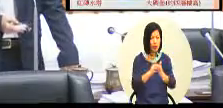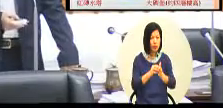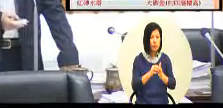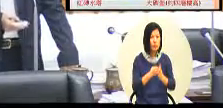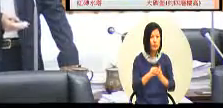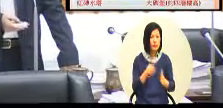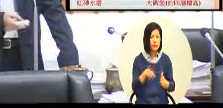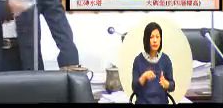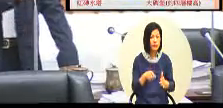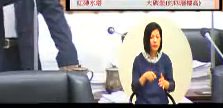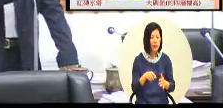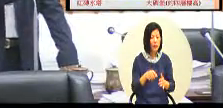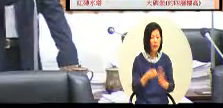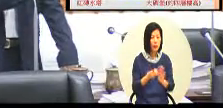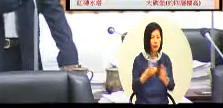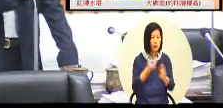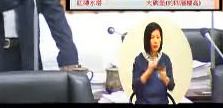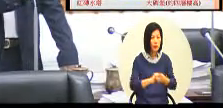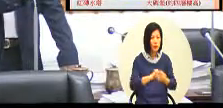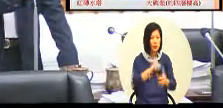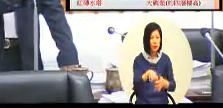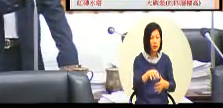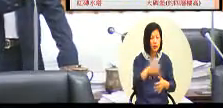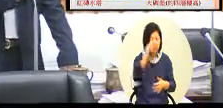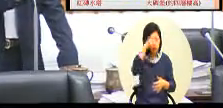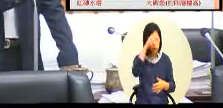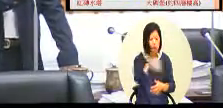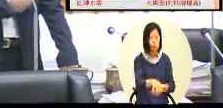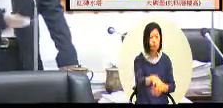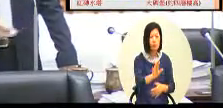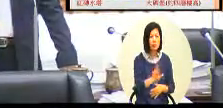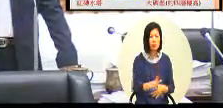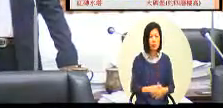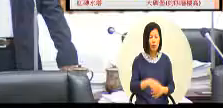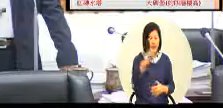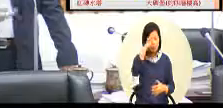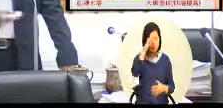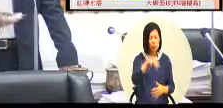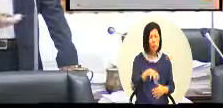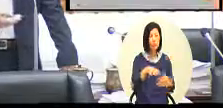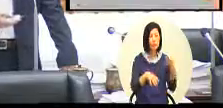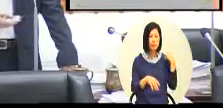中，我们也看到我们的古迹在这边还是古迹。